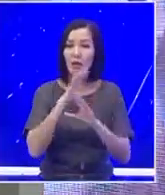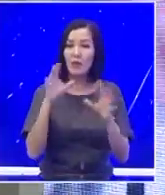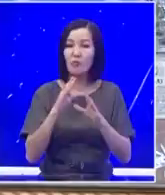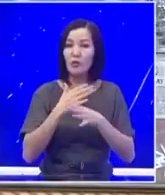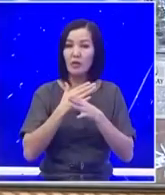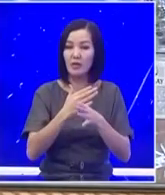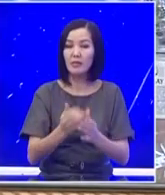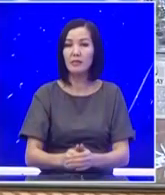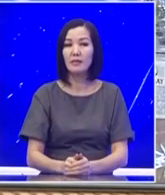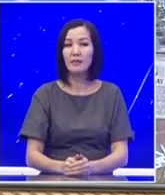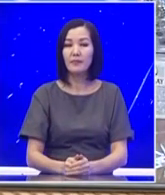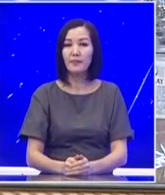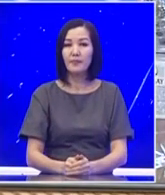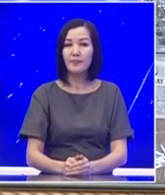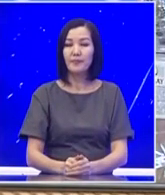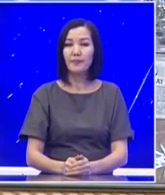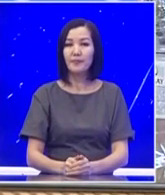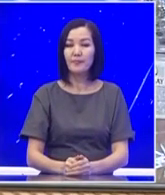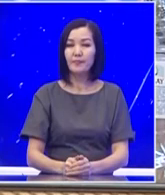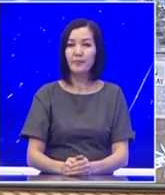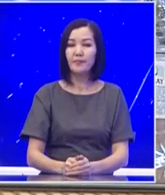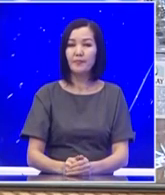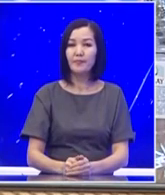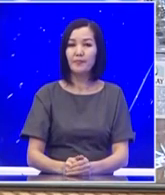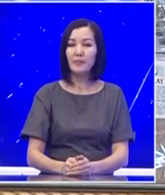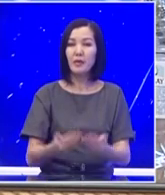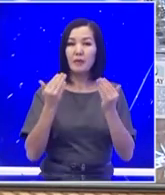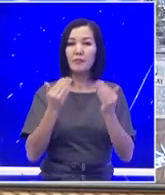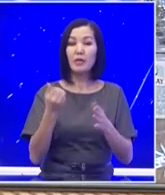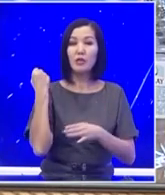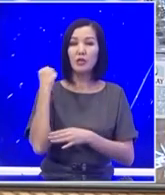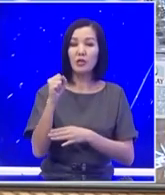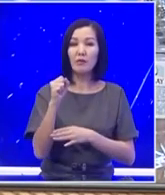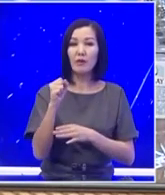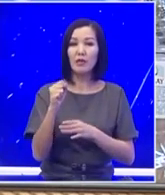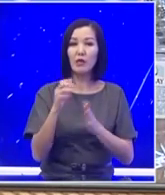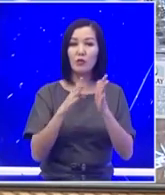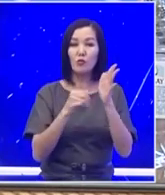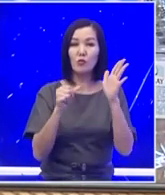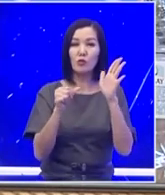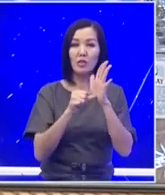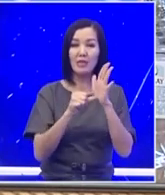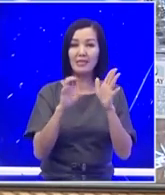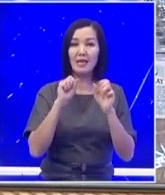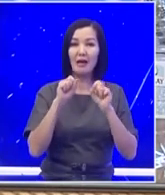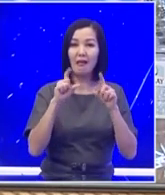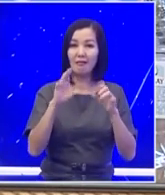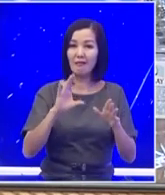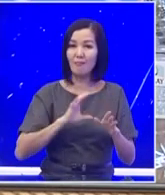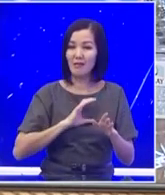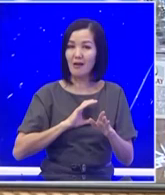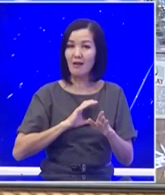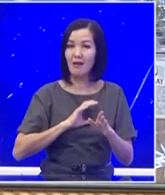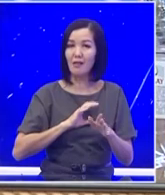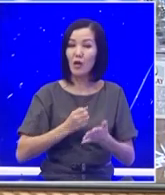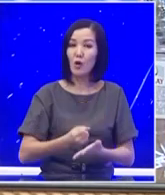арқасы. 906 золотых только бұл. Биыл жеңіп алған жүлделердің 906 медалі алтын болды. Бұл жасалып